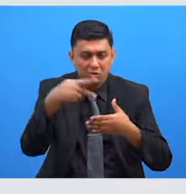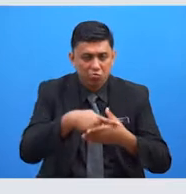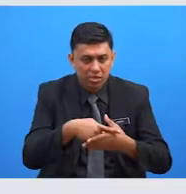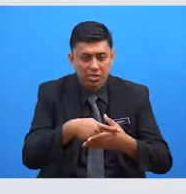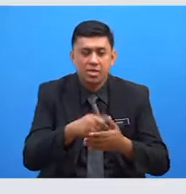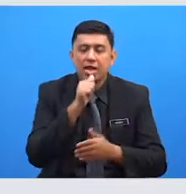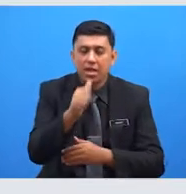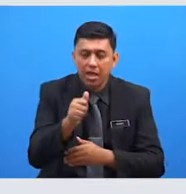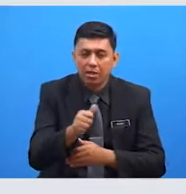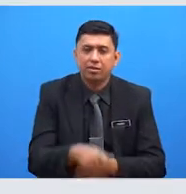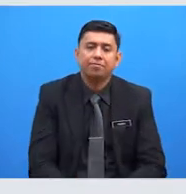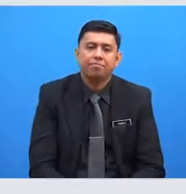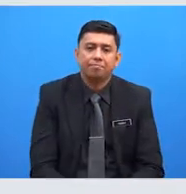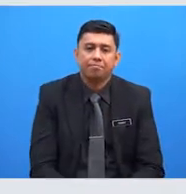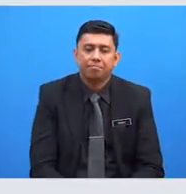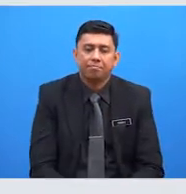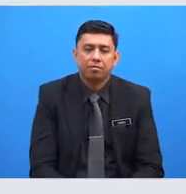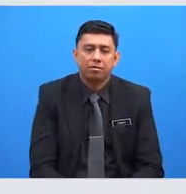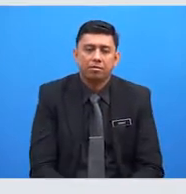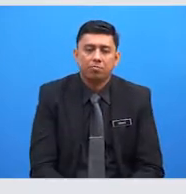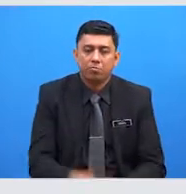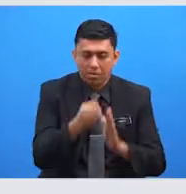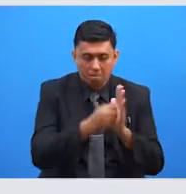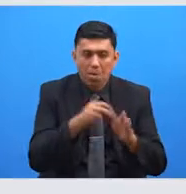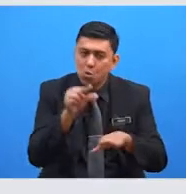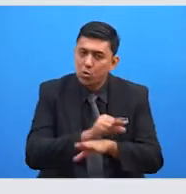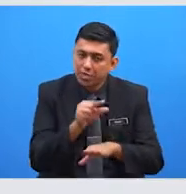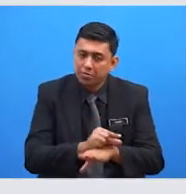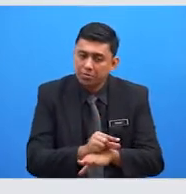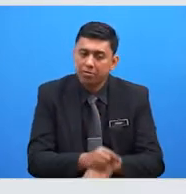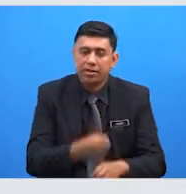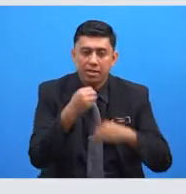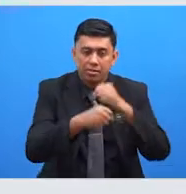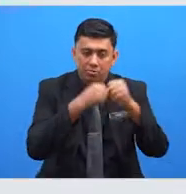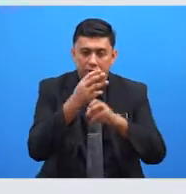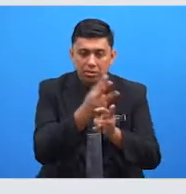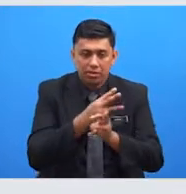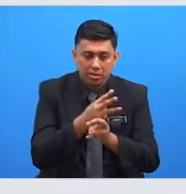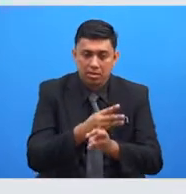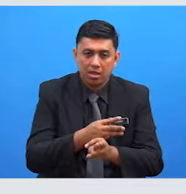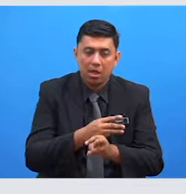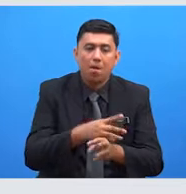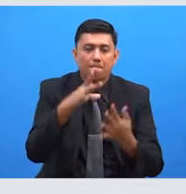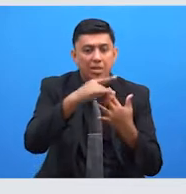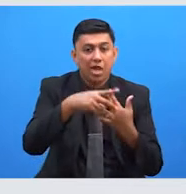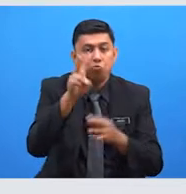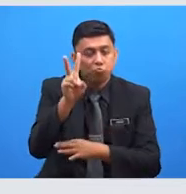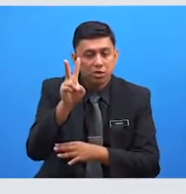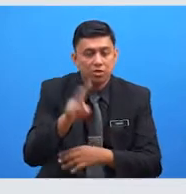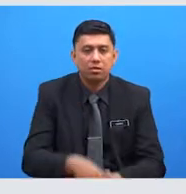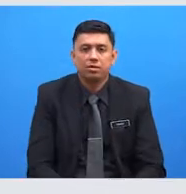arahan window.alert. Skrip ini menggunakan struktur kawalan dua pilihan